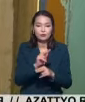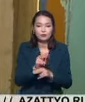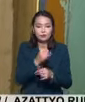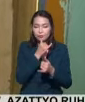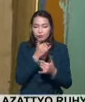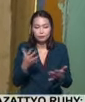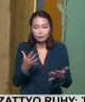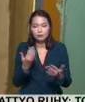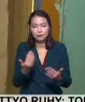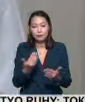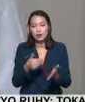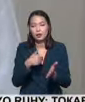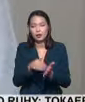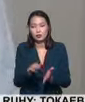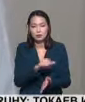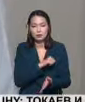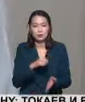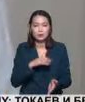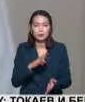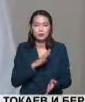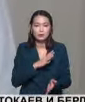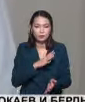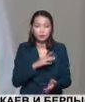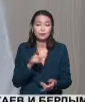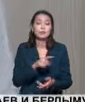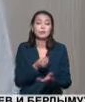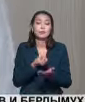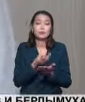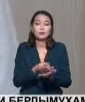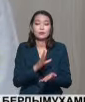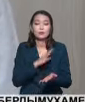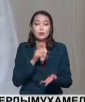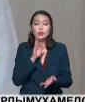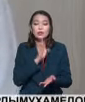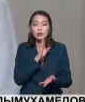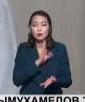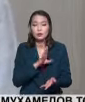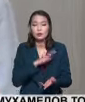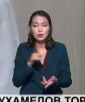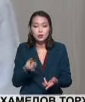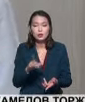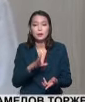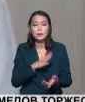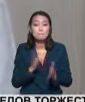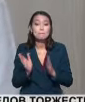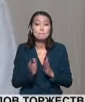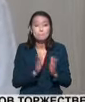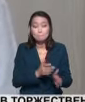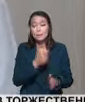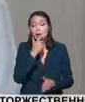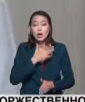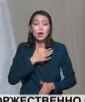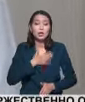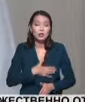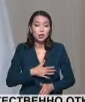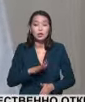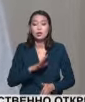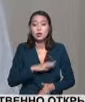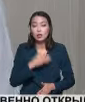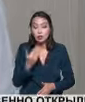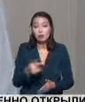сама Анна отказалась. Когда к нам доставили эту женщину, она была в поведении абсолютно спокойной, отвечала на